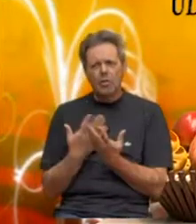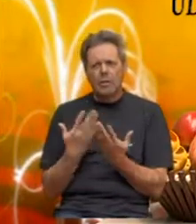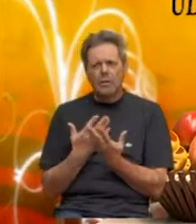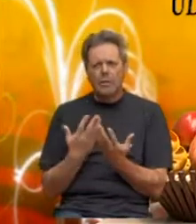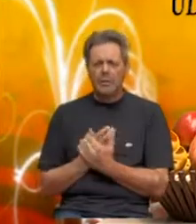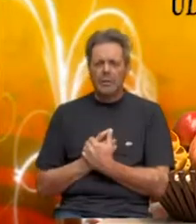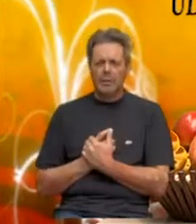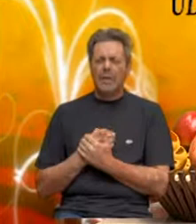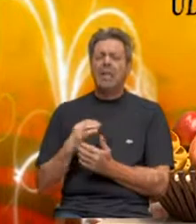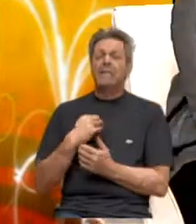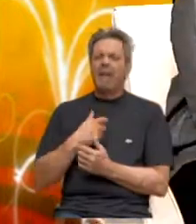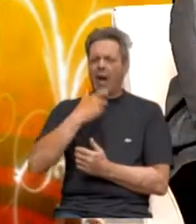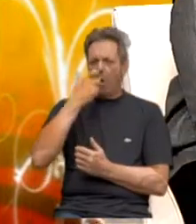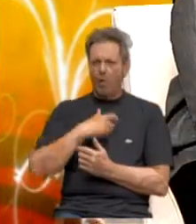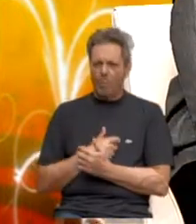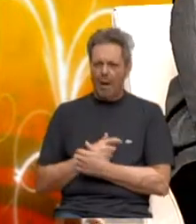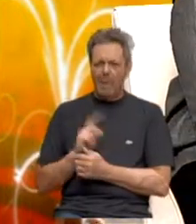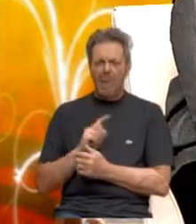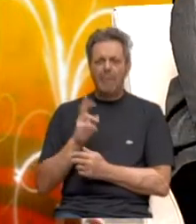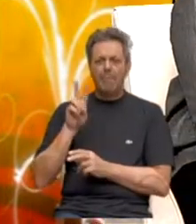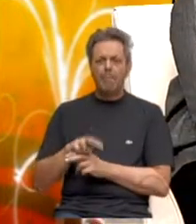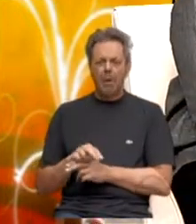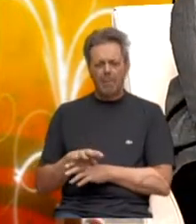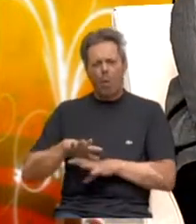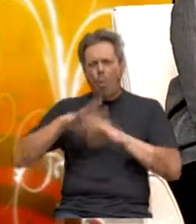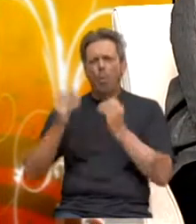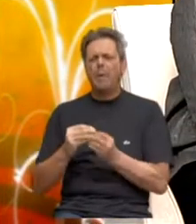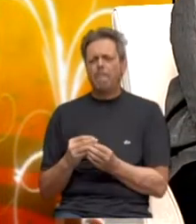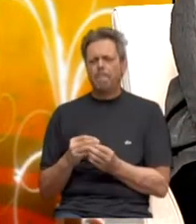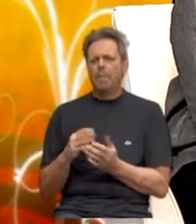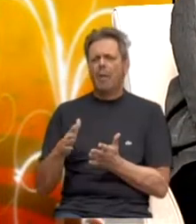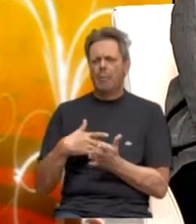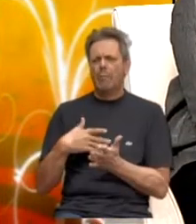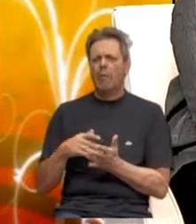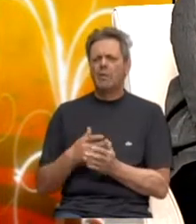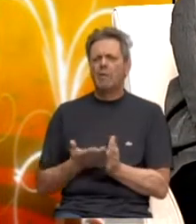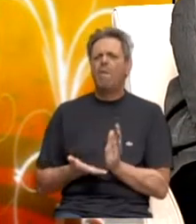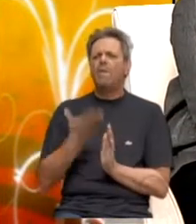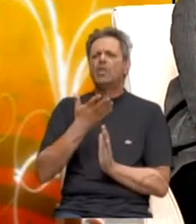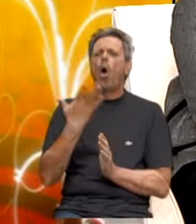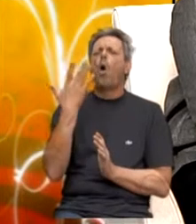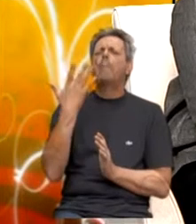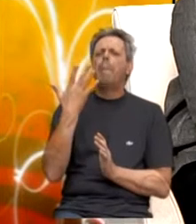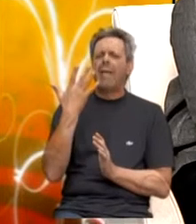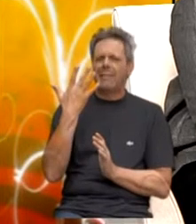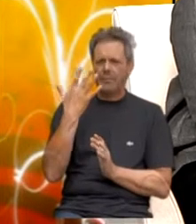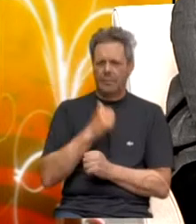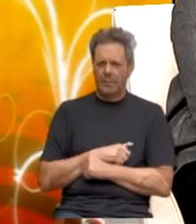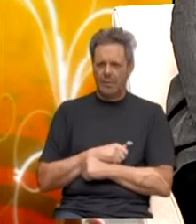recite. Dakle, zdrava osoba ne bi smjela imati ukupni kolesterol veći od 5